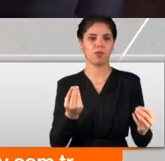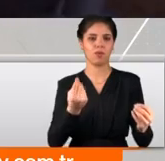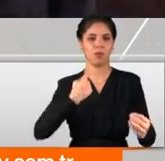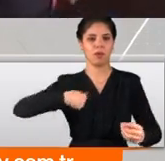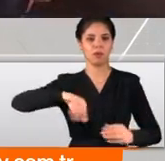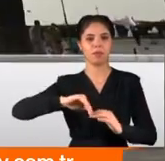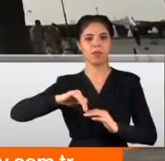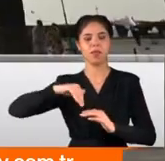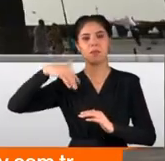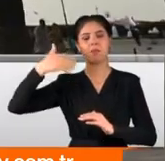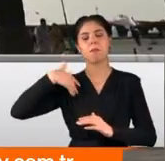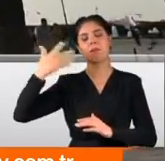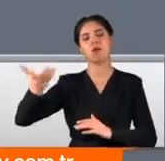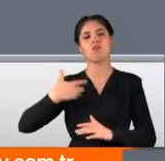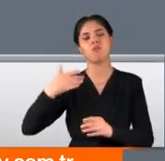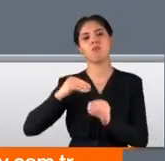bir program yapıyoruz.